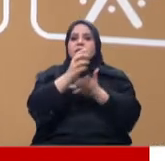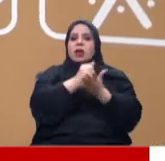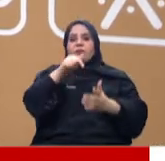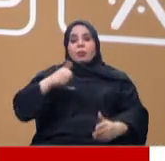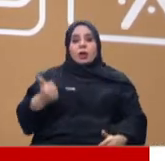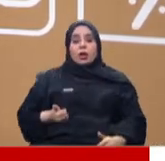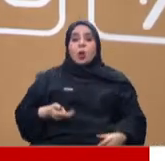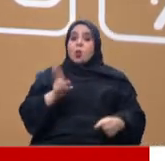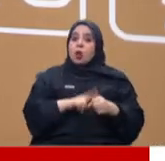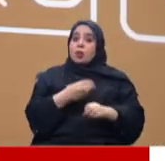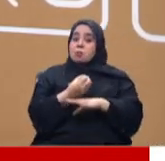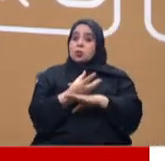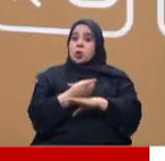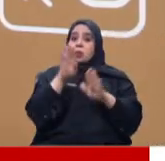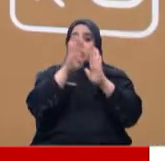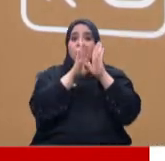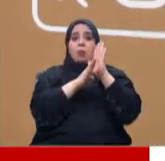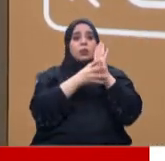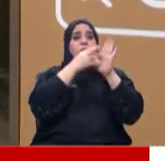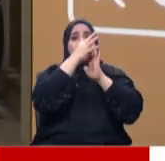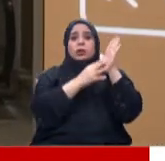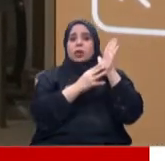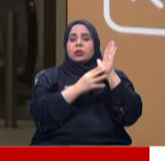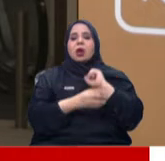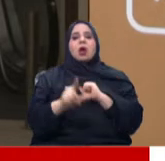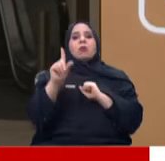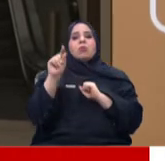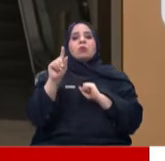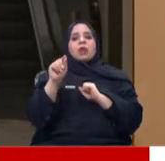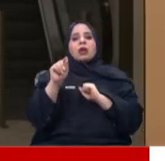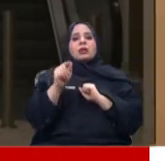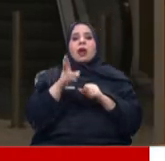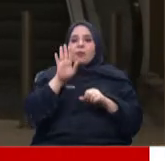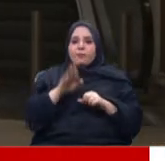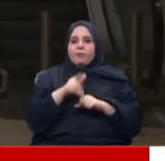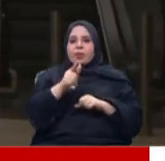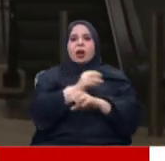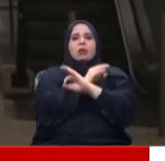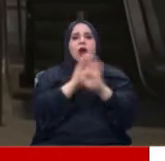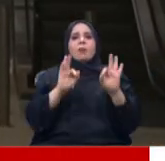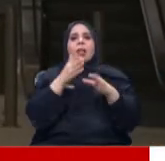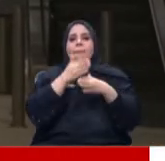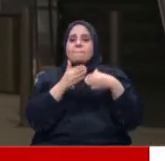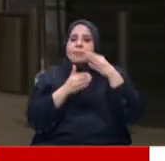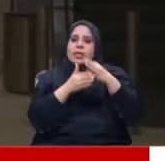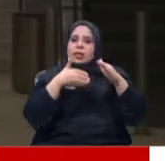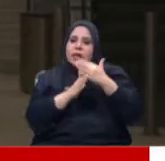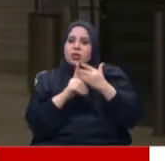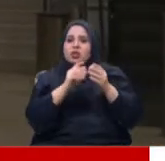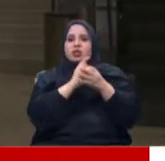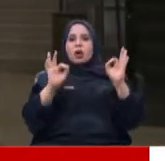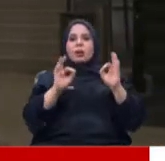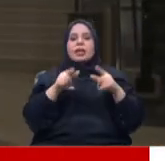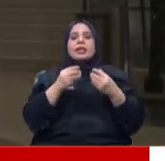المملكة بمشاريع وبرامج وخطط اقتصادية توفر له إمكانيات النمو